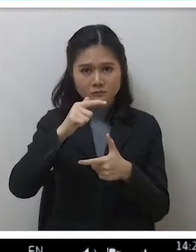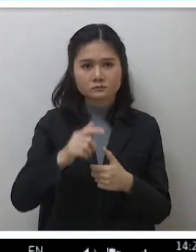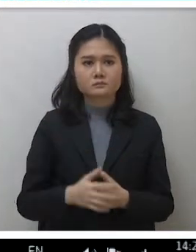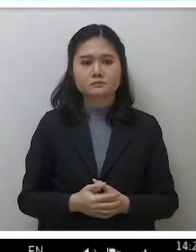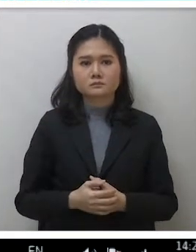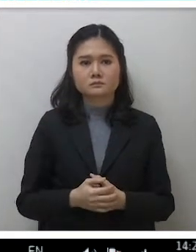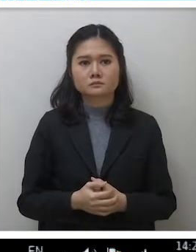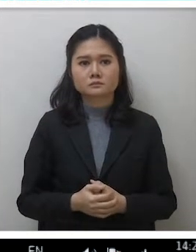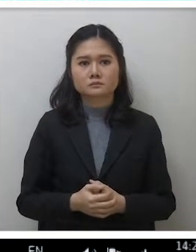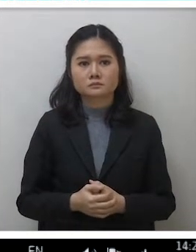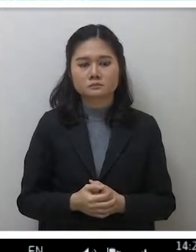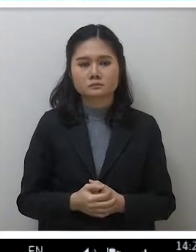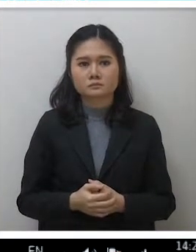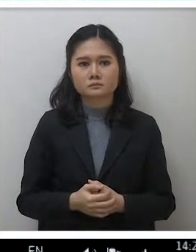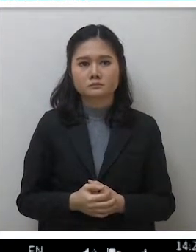อยู่ตร